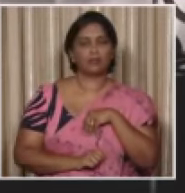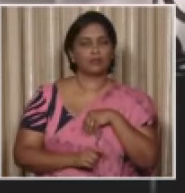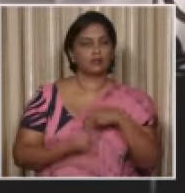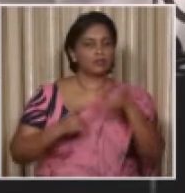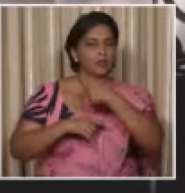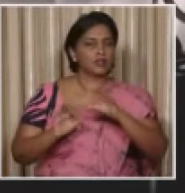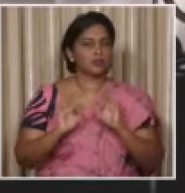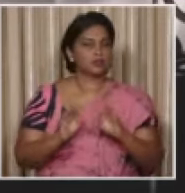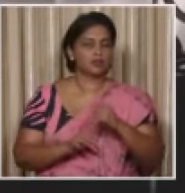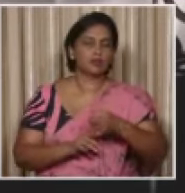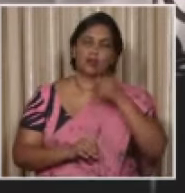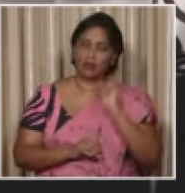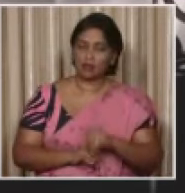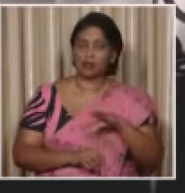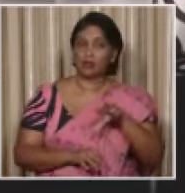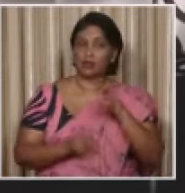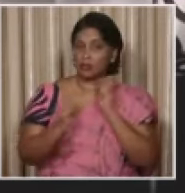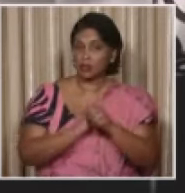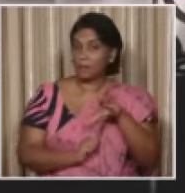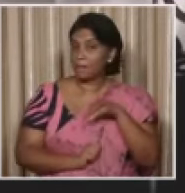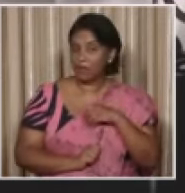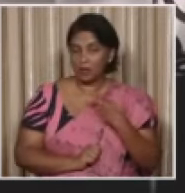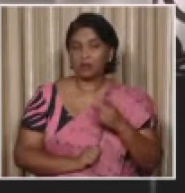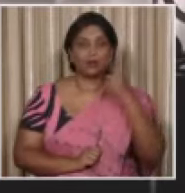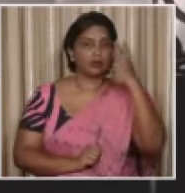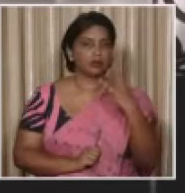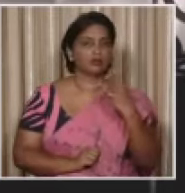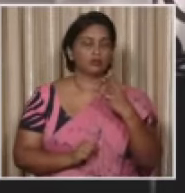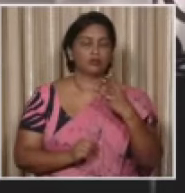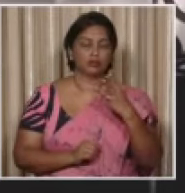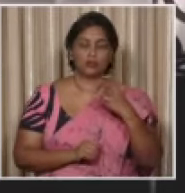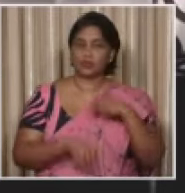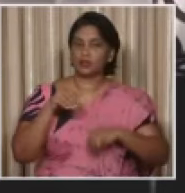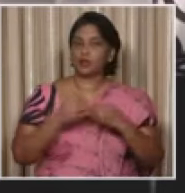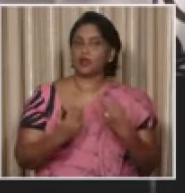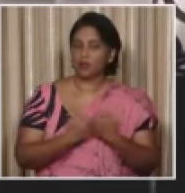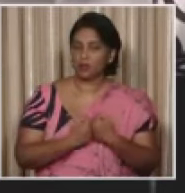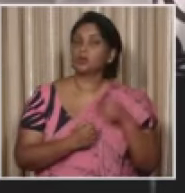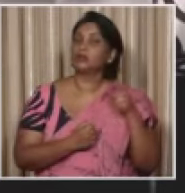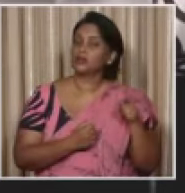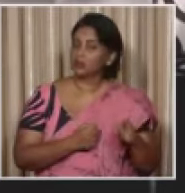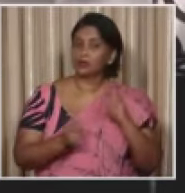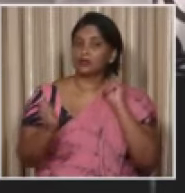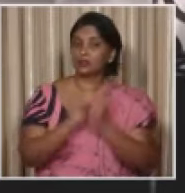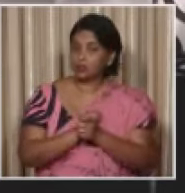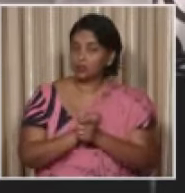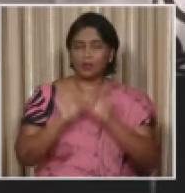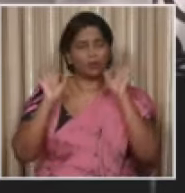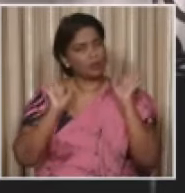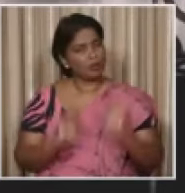बहुतरें सम्मत करन्न पुलुवां संशोधन पिलिगन्ने नैत्तां तुनें देके बहुतरे अवश्यय मेतन संशोधनेत